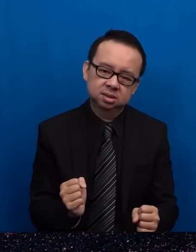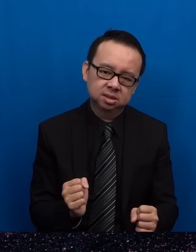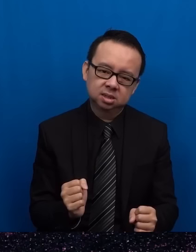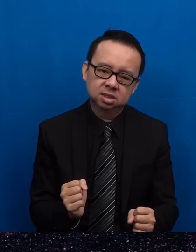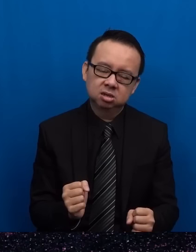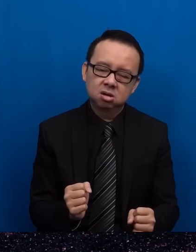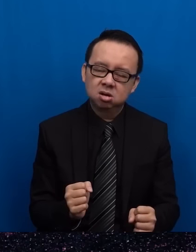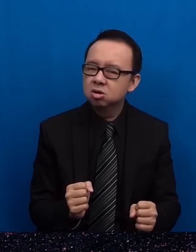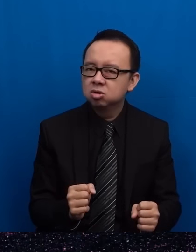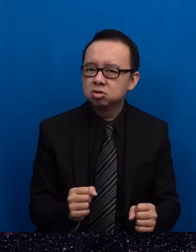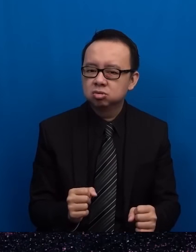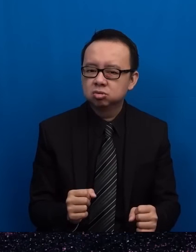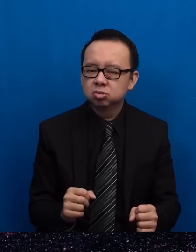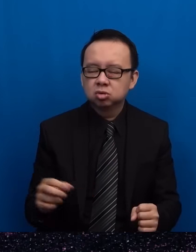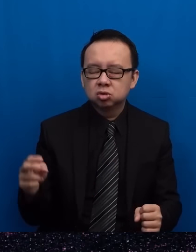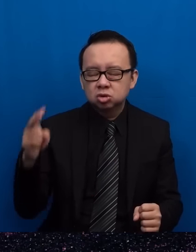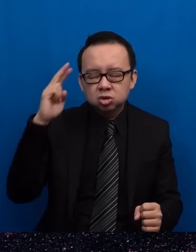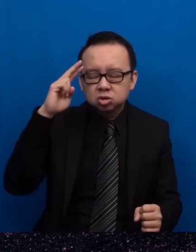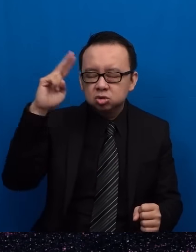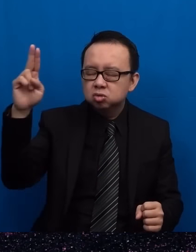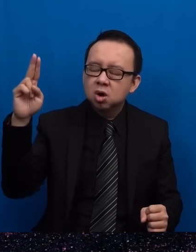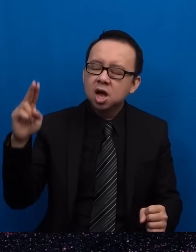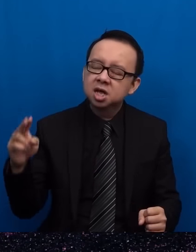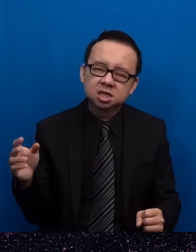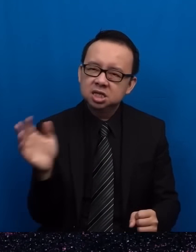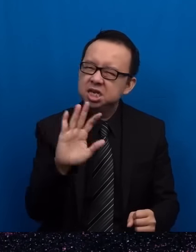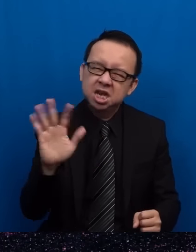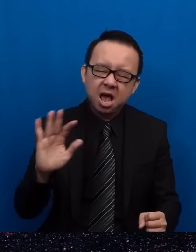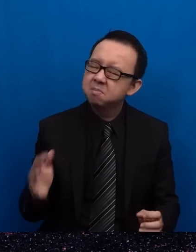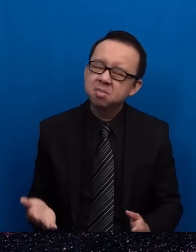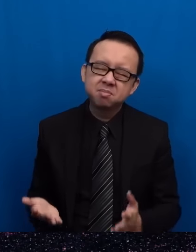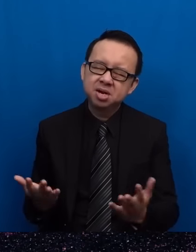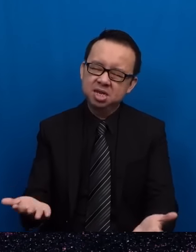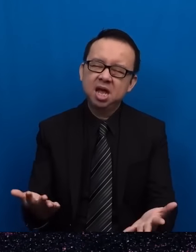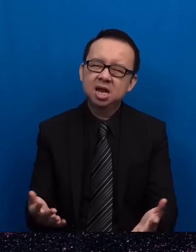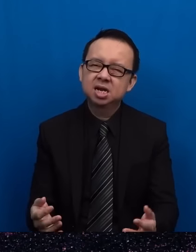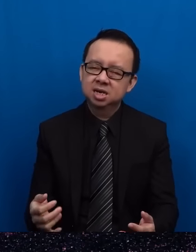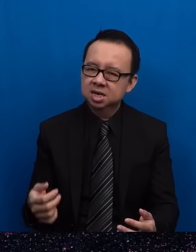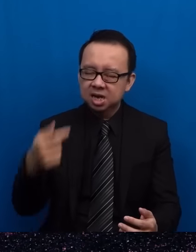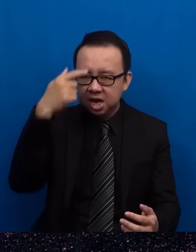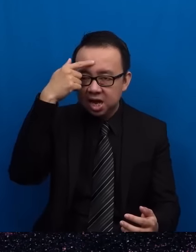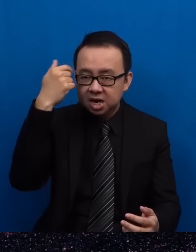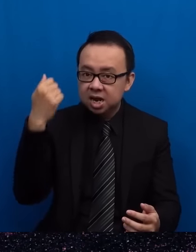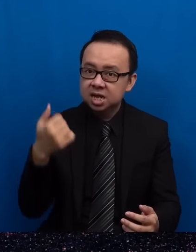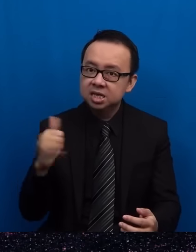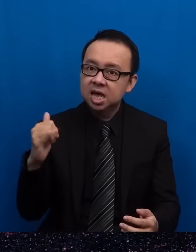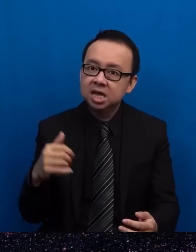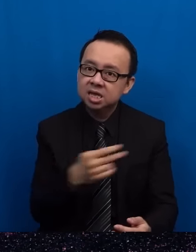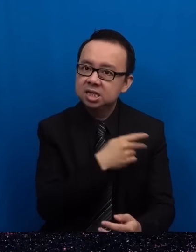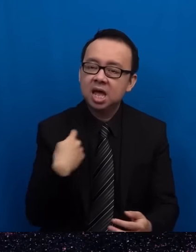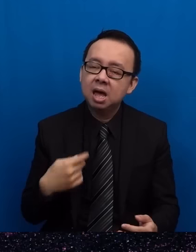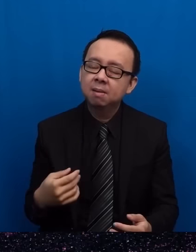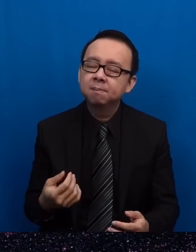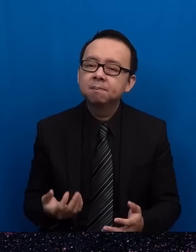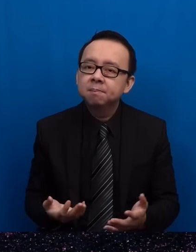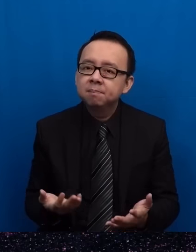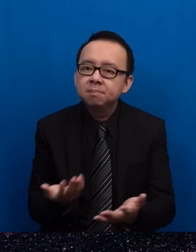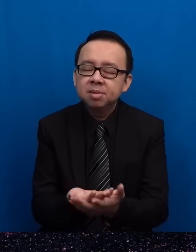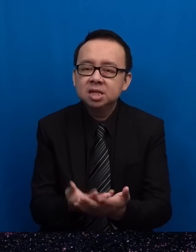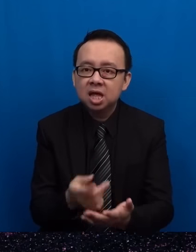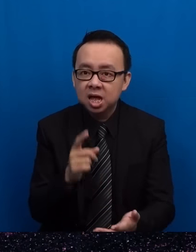Makanya Tuhan tidak berikan. Kadang-kadang jawaban Tuhan tidak. Karena yang kita minta ternyata bukan roti. Tuhan yang Maha tahu bahwa yang Anda minta